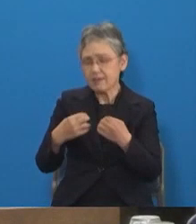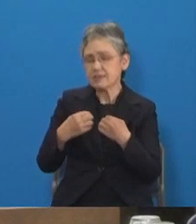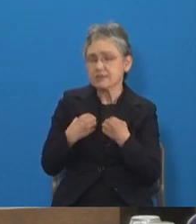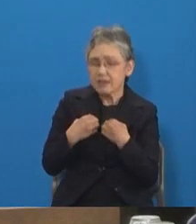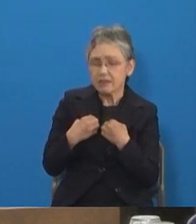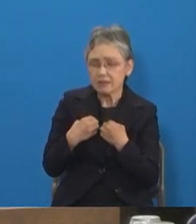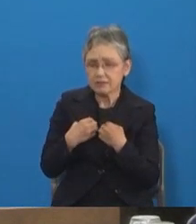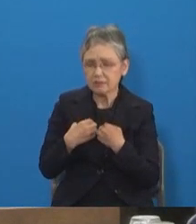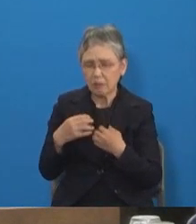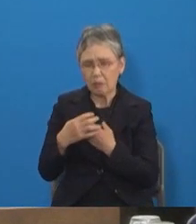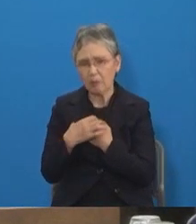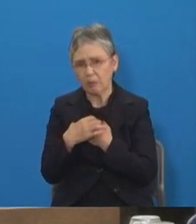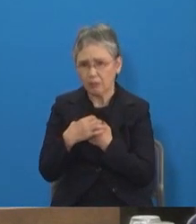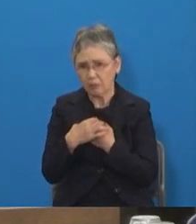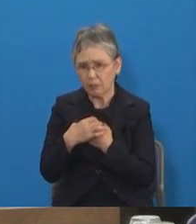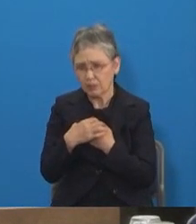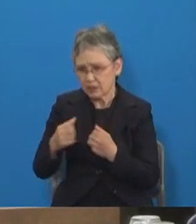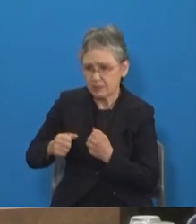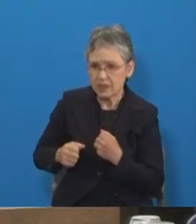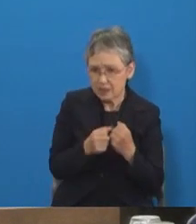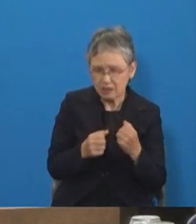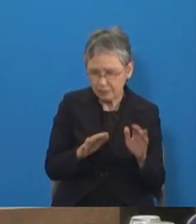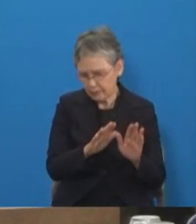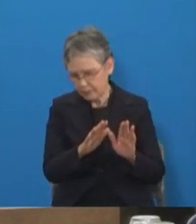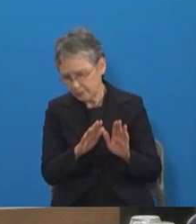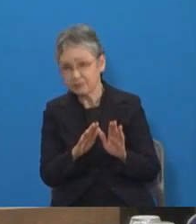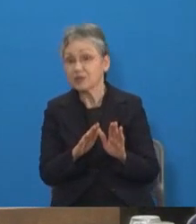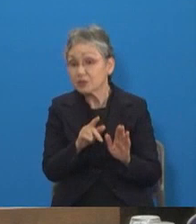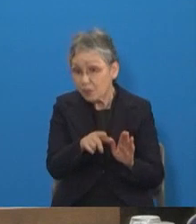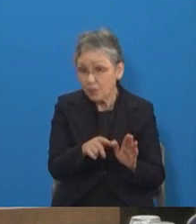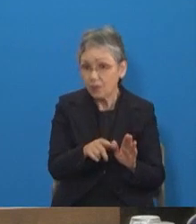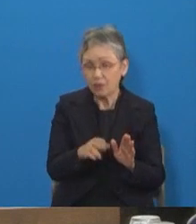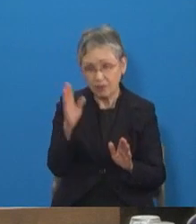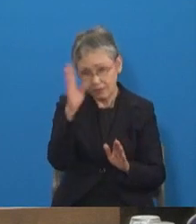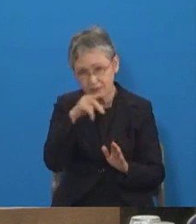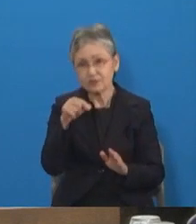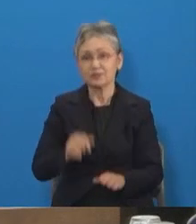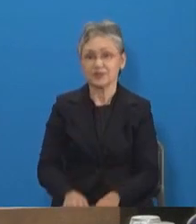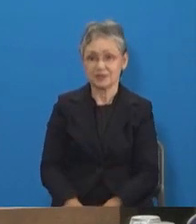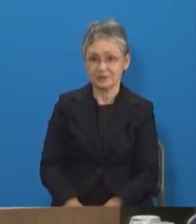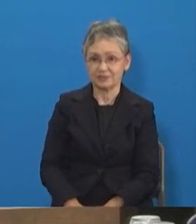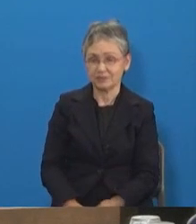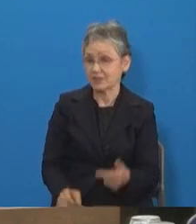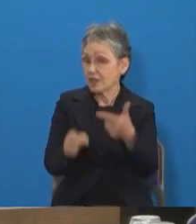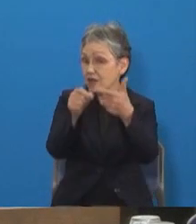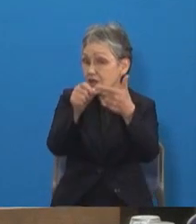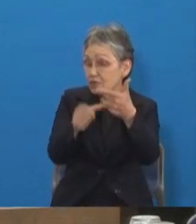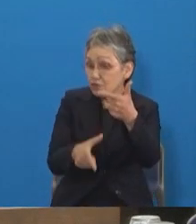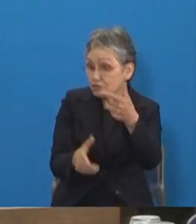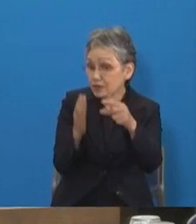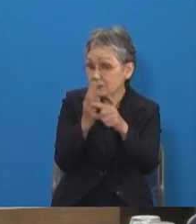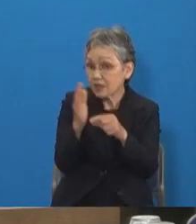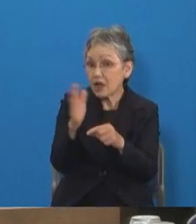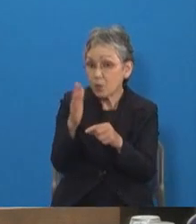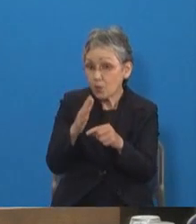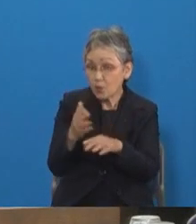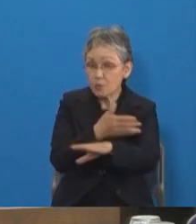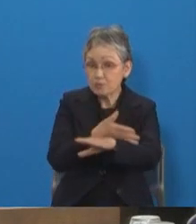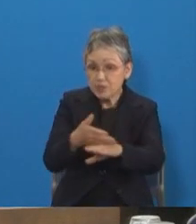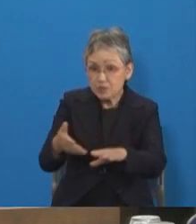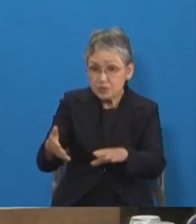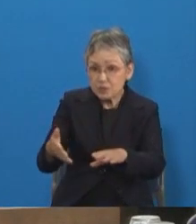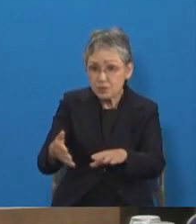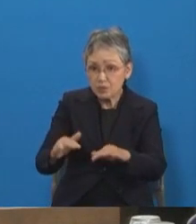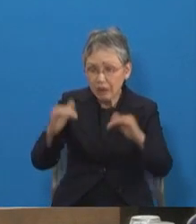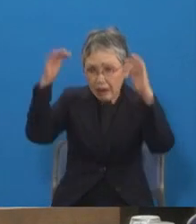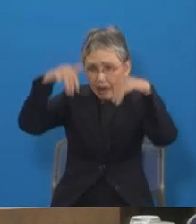に避難を躊躇されることがあってはならないと考えます。6月中旬からの取水期を間近に控えていますが、今年度